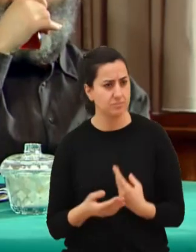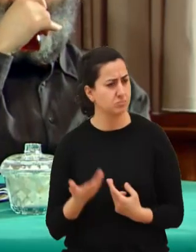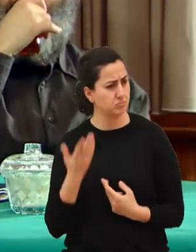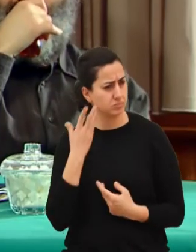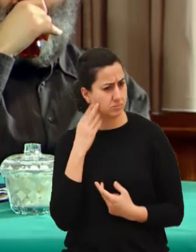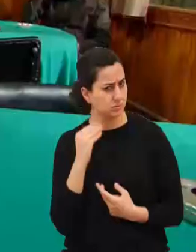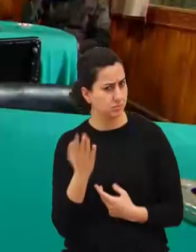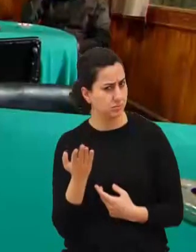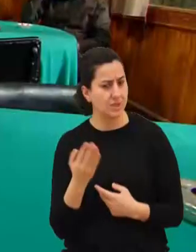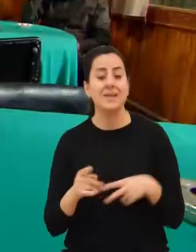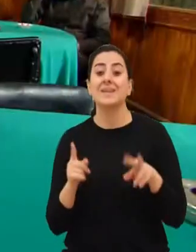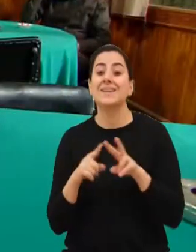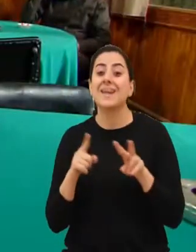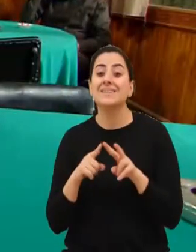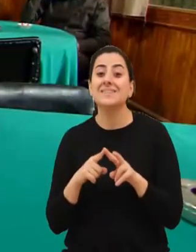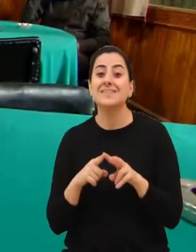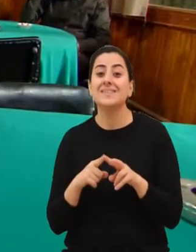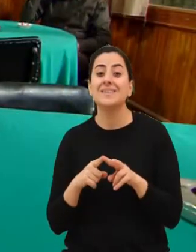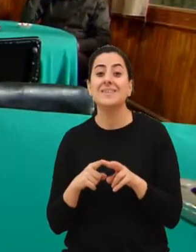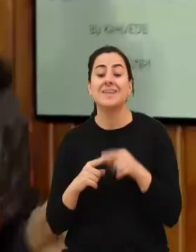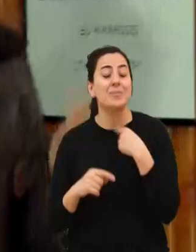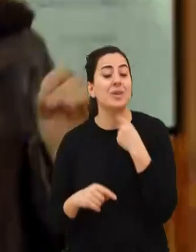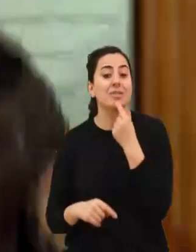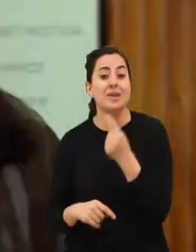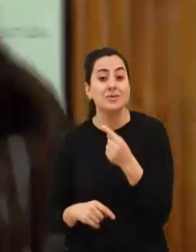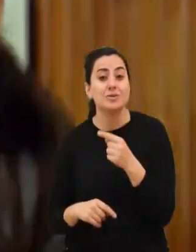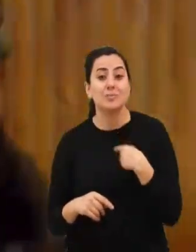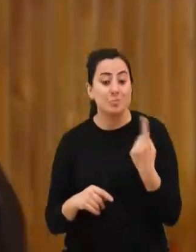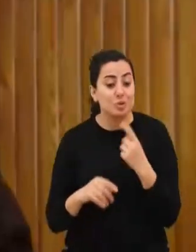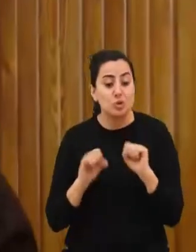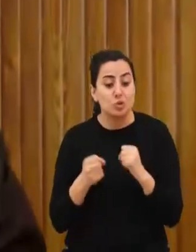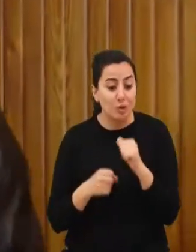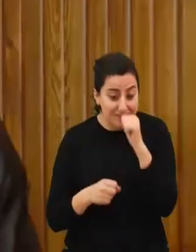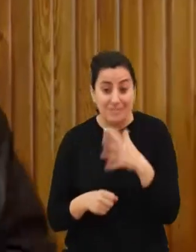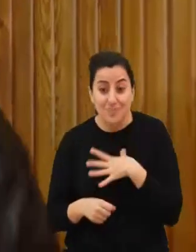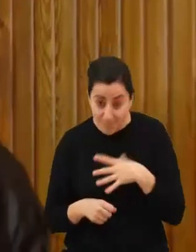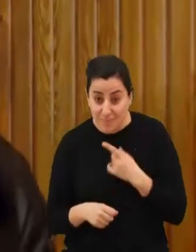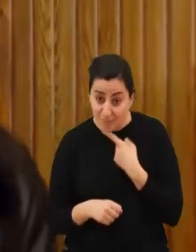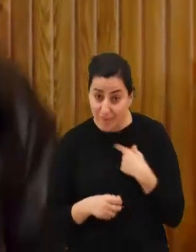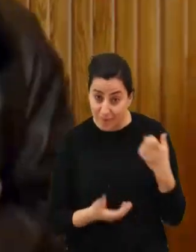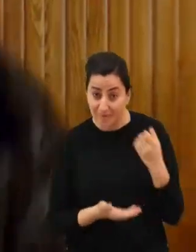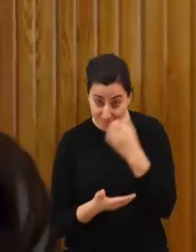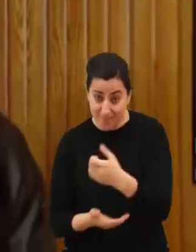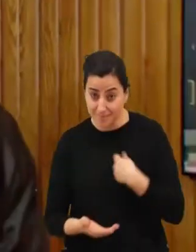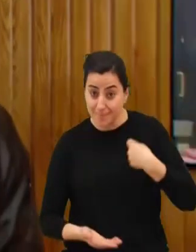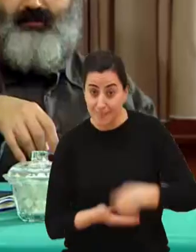Anlamıyorum. Niyazi, diyelim ki sana soyuk bir şey içecek ısmarlayayım mı?